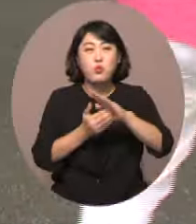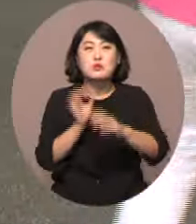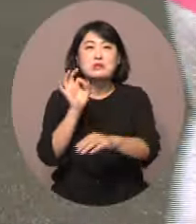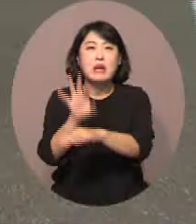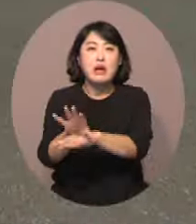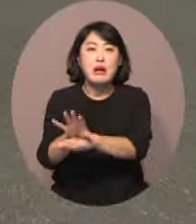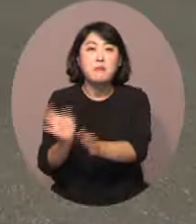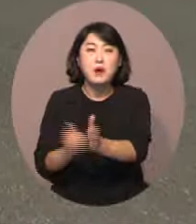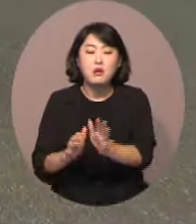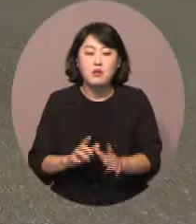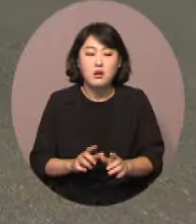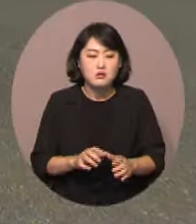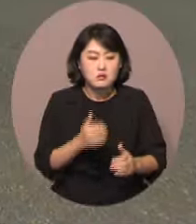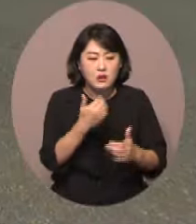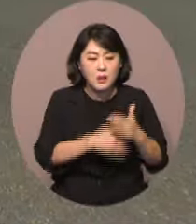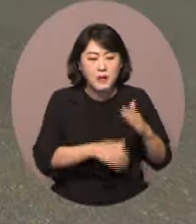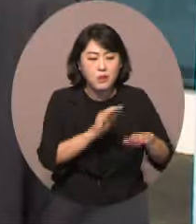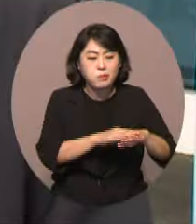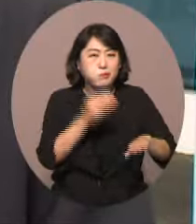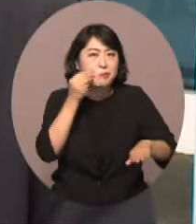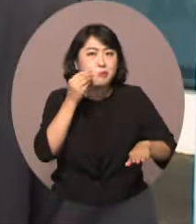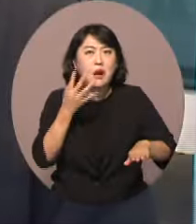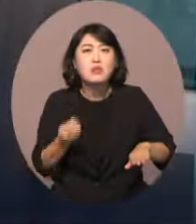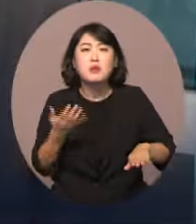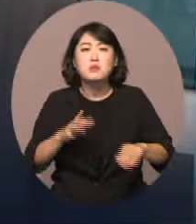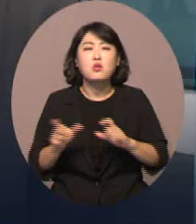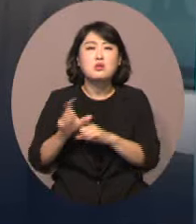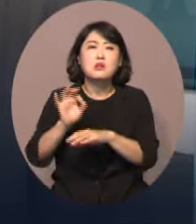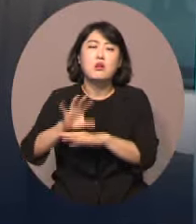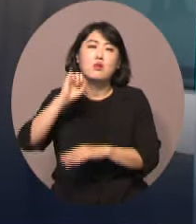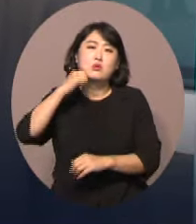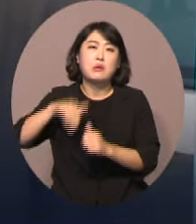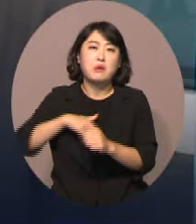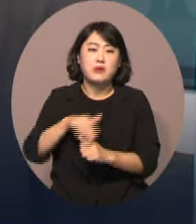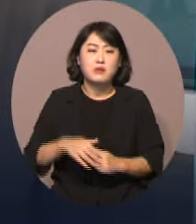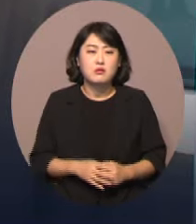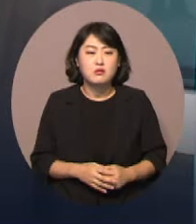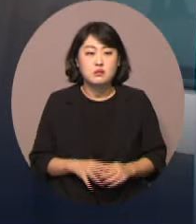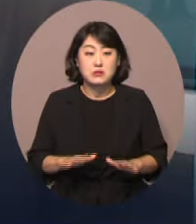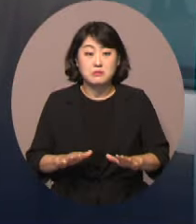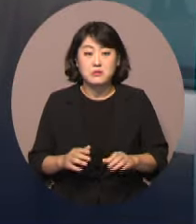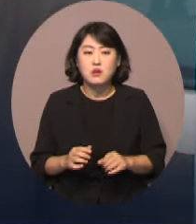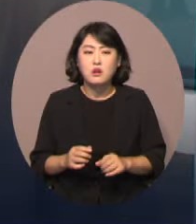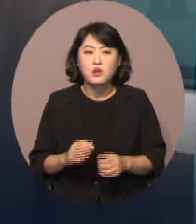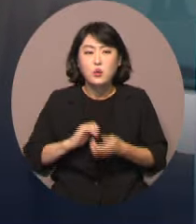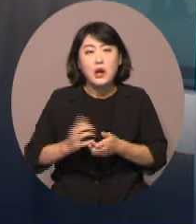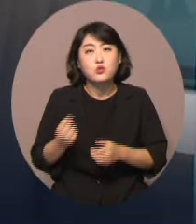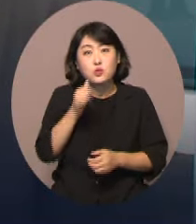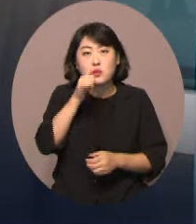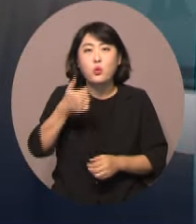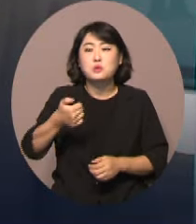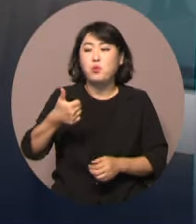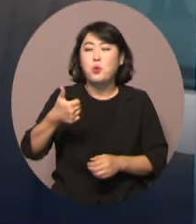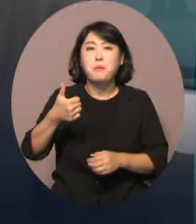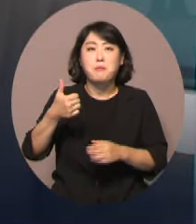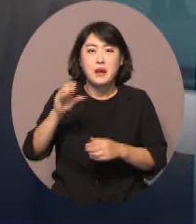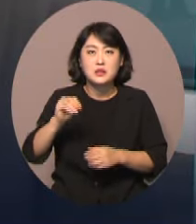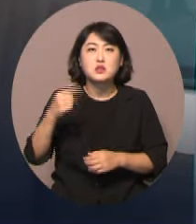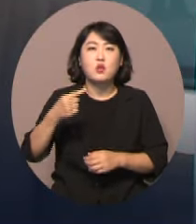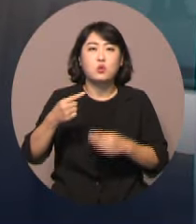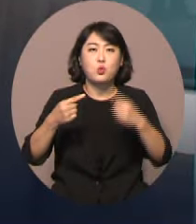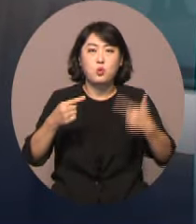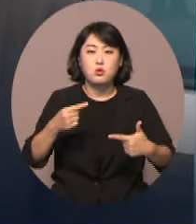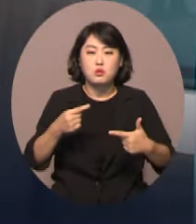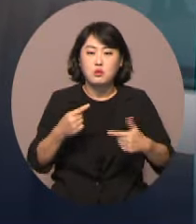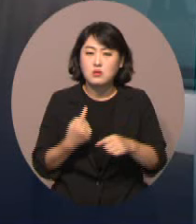수매는 어려운 상황입니다. 농협에서 가지고 있는 쌀 재고가 55만 1천 톤입니다. 작년 6월 말